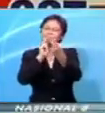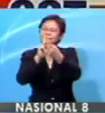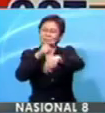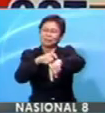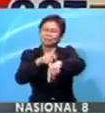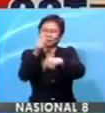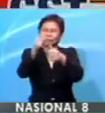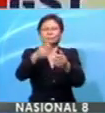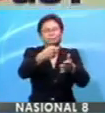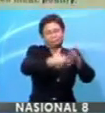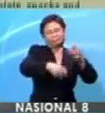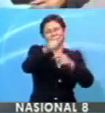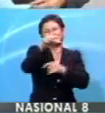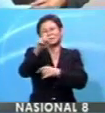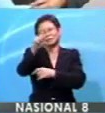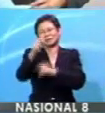thetim